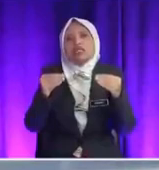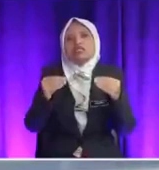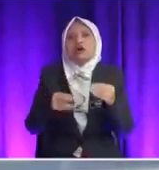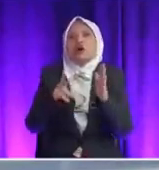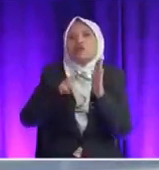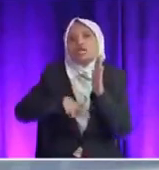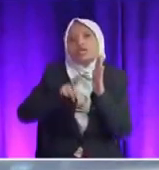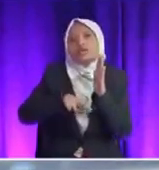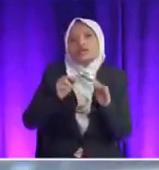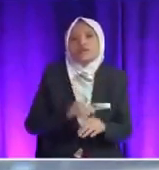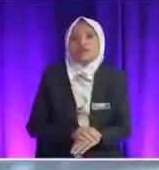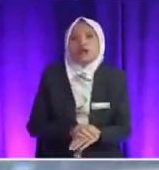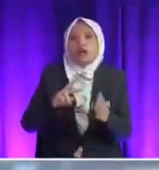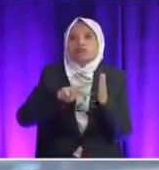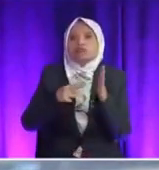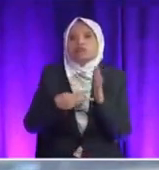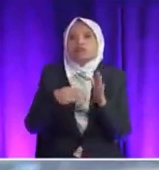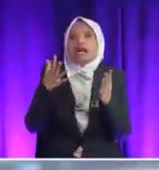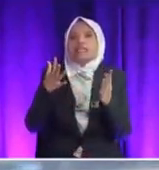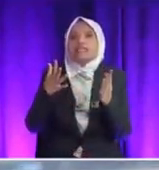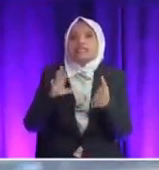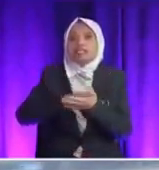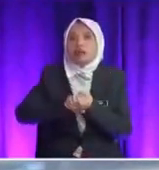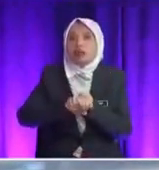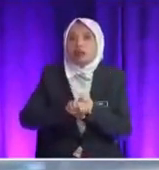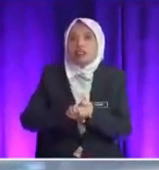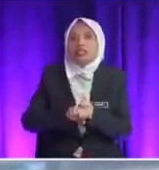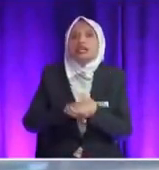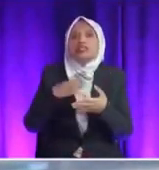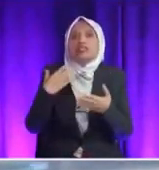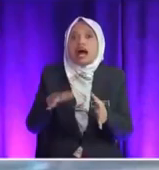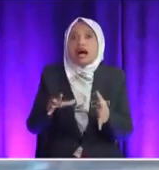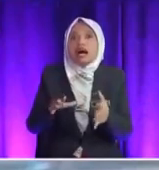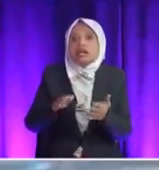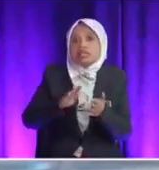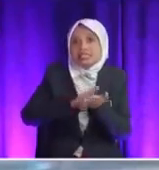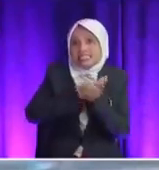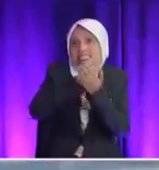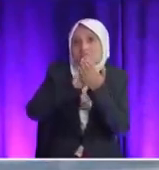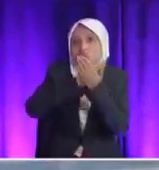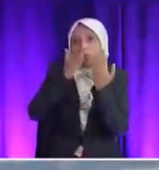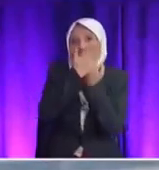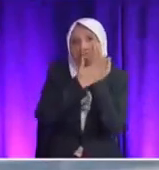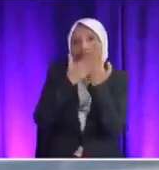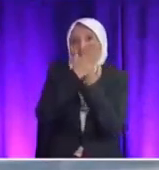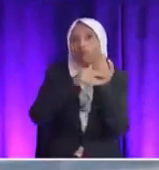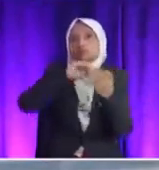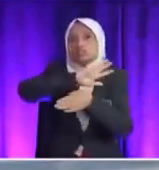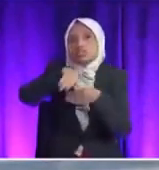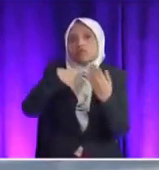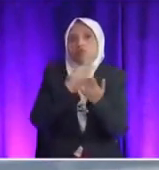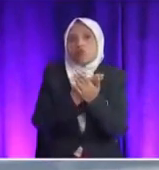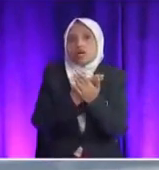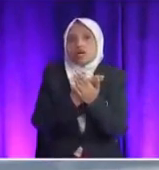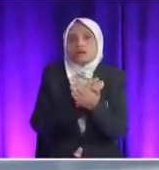dihabiskan masuk minta dia sabun kita udah nyentuh semua permukaan k a b